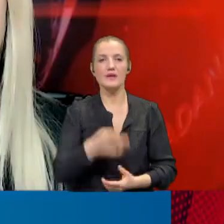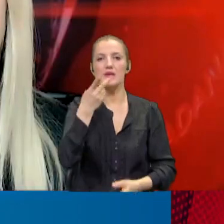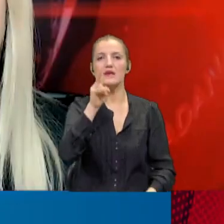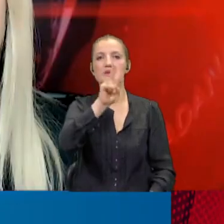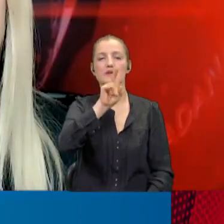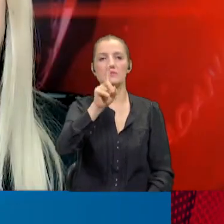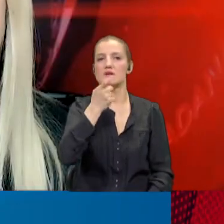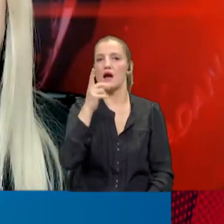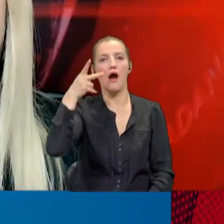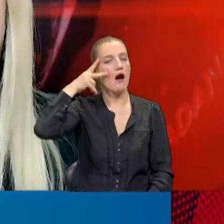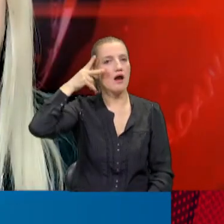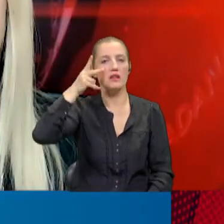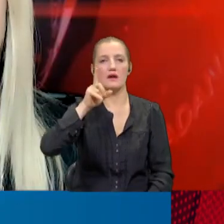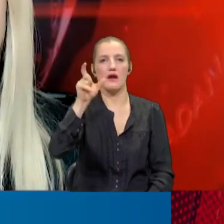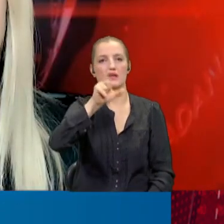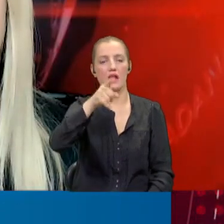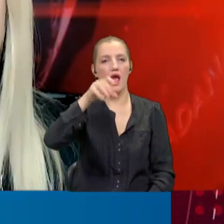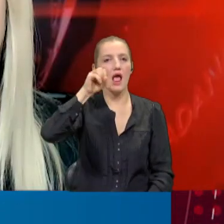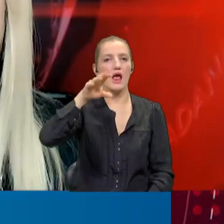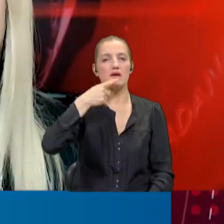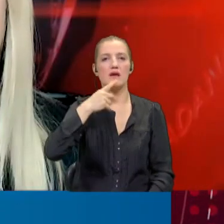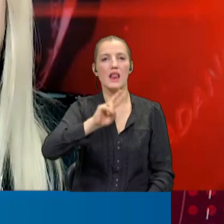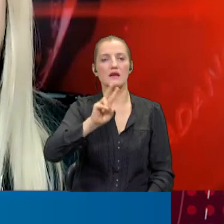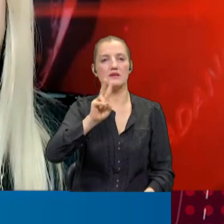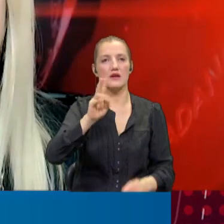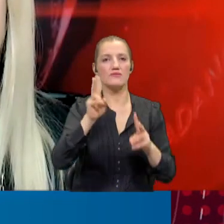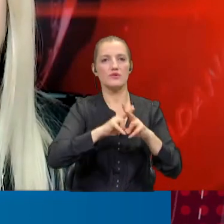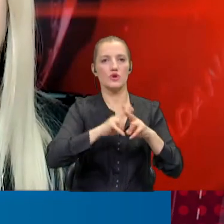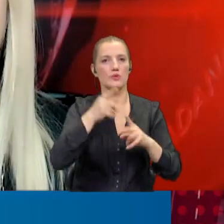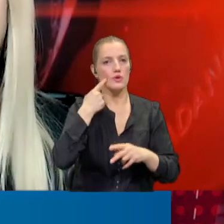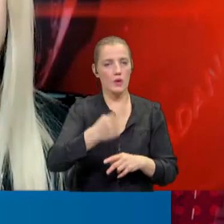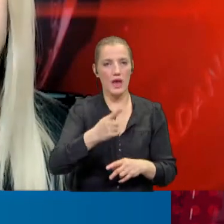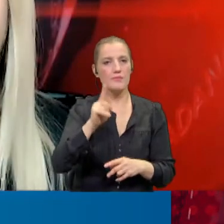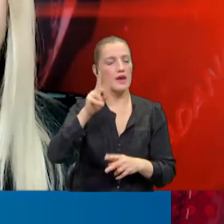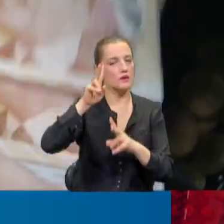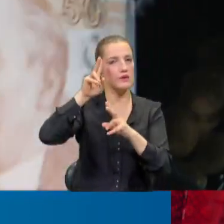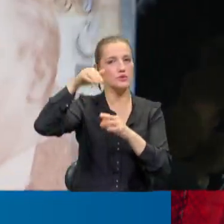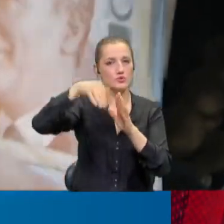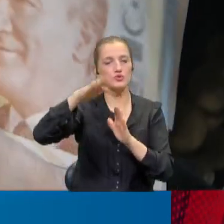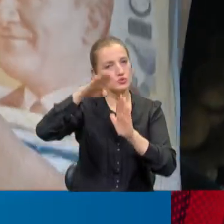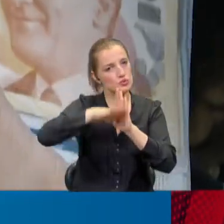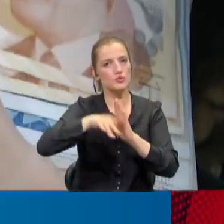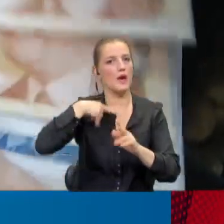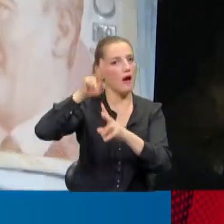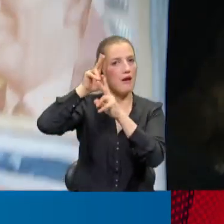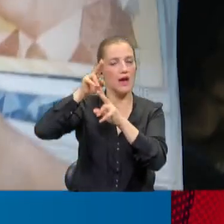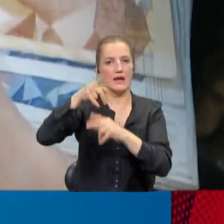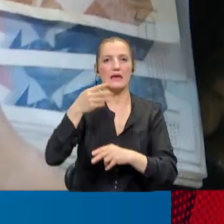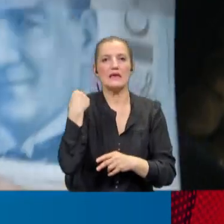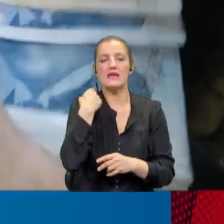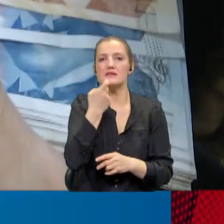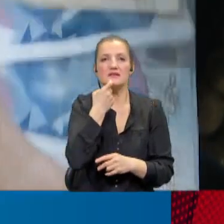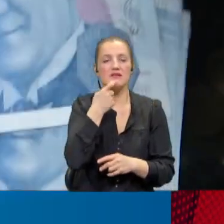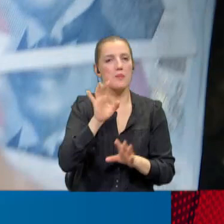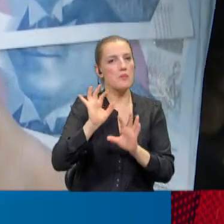2021 Aralık ayındaki elektrik faturanıza göre bir düşüş ayağının ediyor idik yani yeni yılı biz